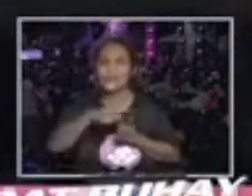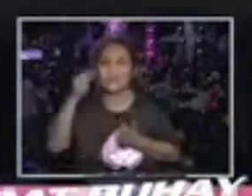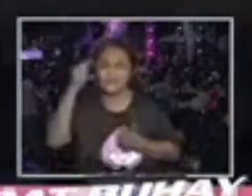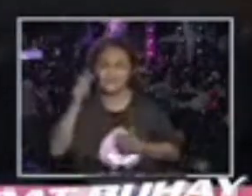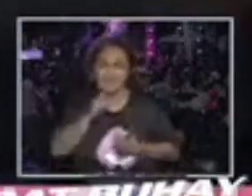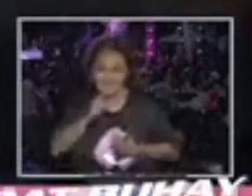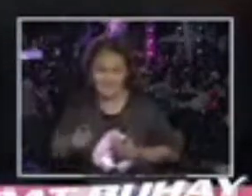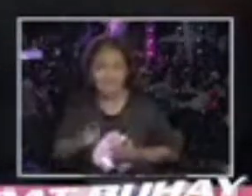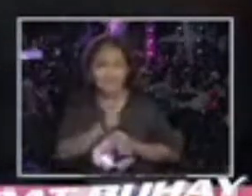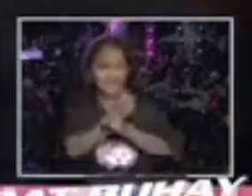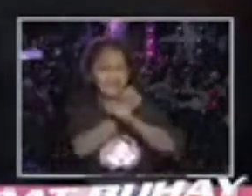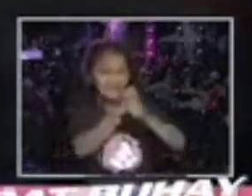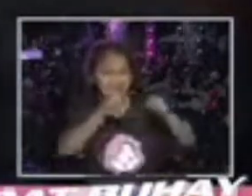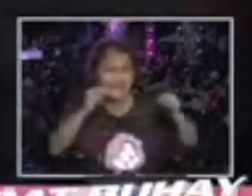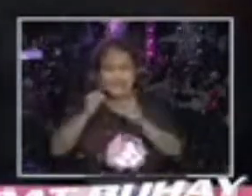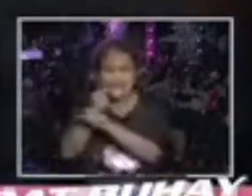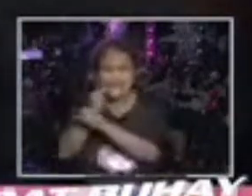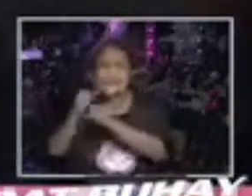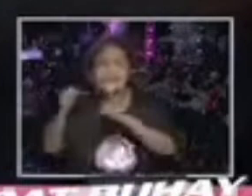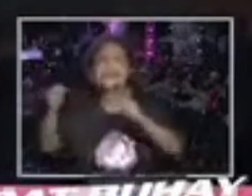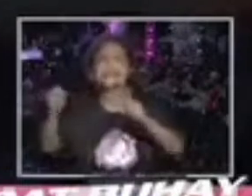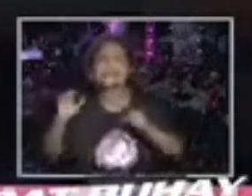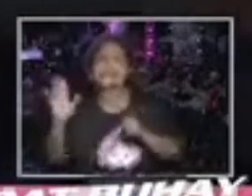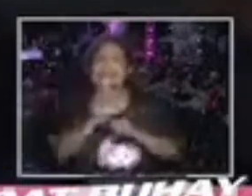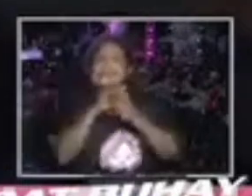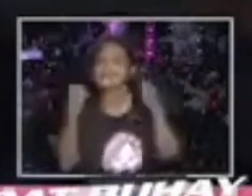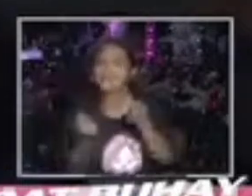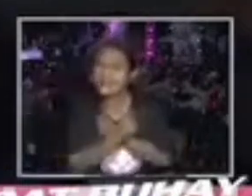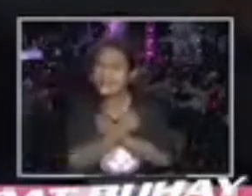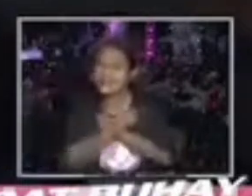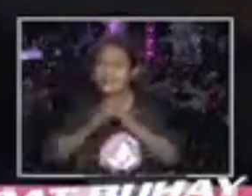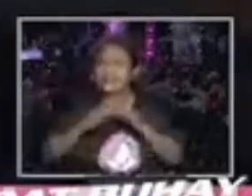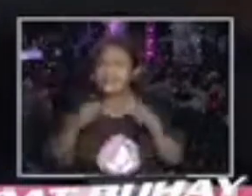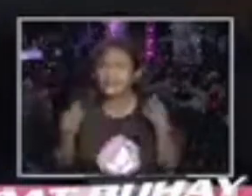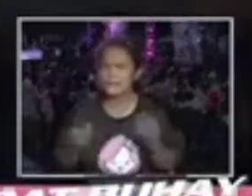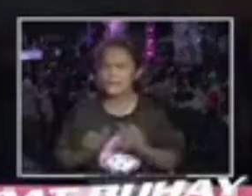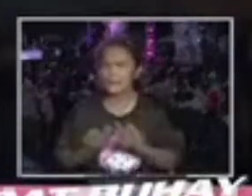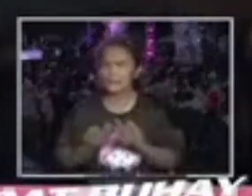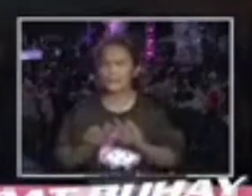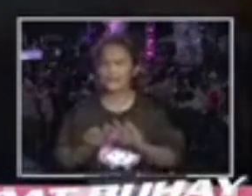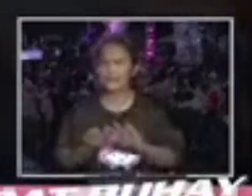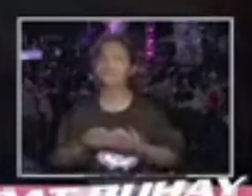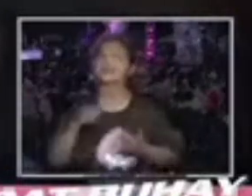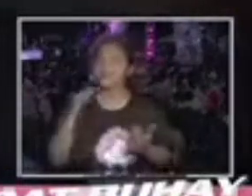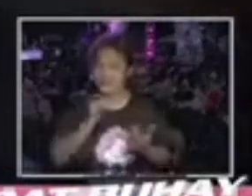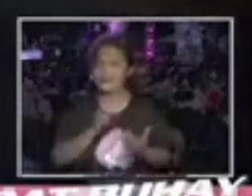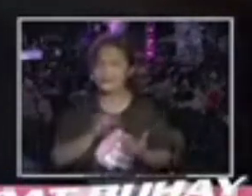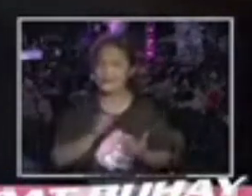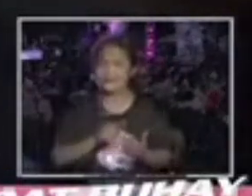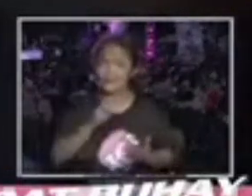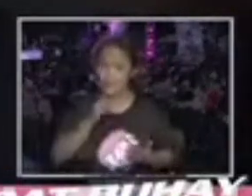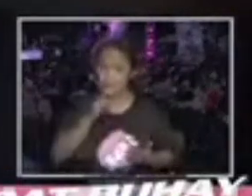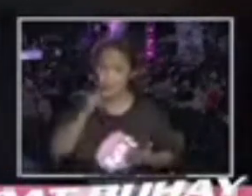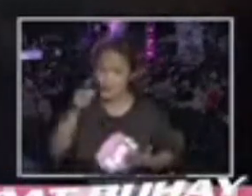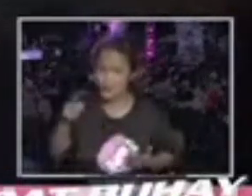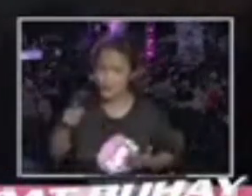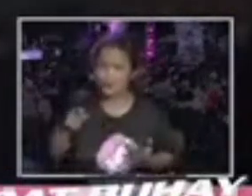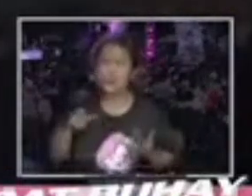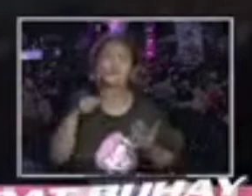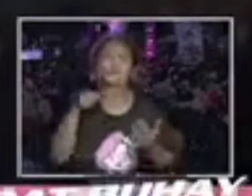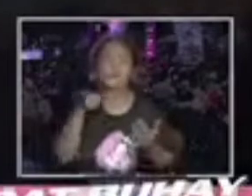masisigurong ligtas ang mga mahal niya sa buhay. Ito ang